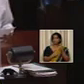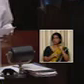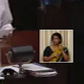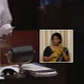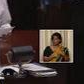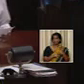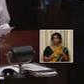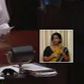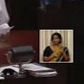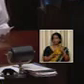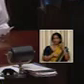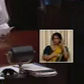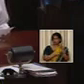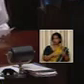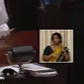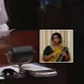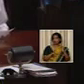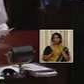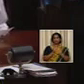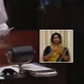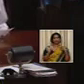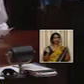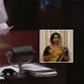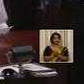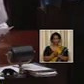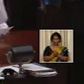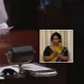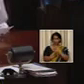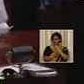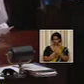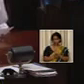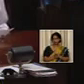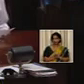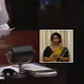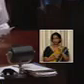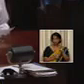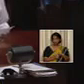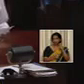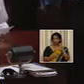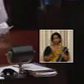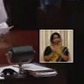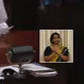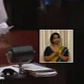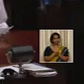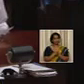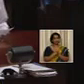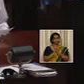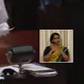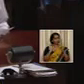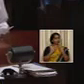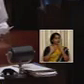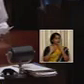සභාපතිවරයාගේ නියෝජිතවරයෙක් මේවා සම්බන්ධීකරණයට ඉදිරිපත් කරන්නයි කියලා. දැන් ඔබතුමාලා ඒක වෙනස් කරගෙන තිබෙනවා. ඒකට බොහොම